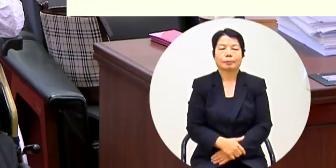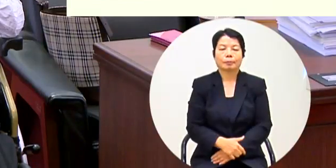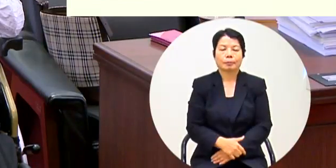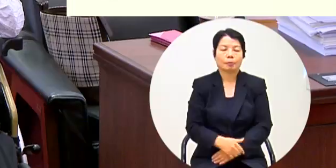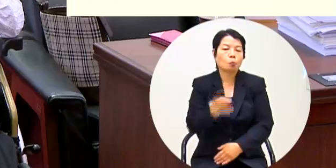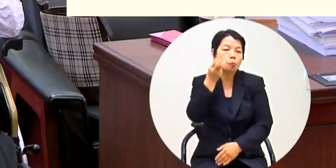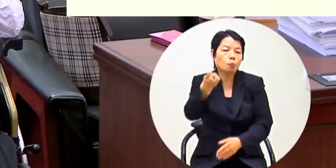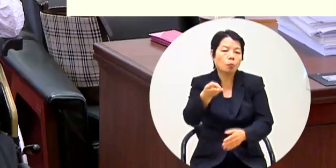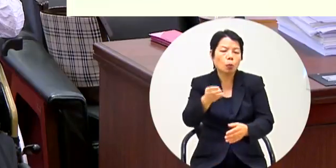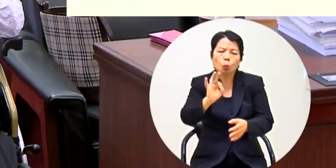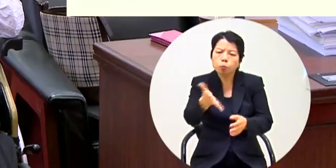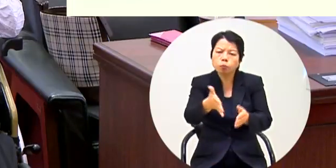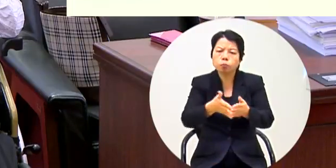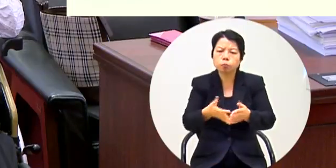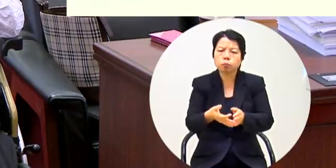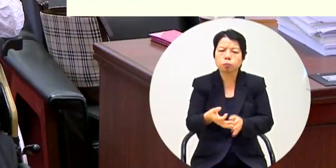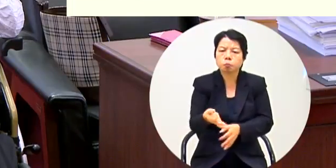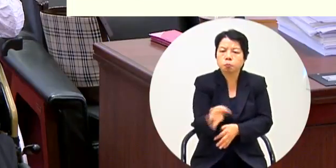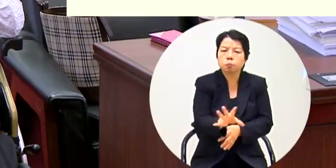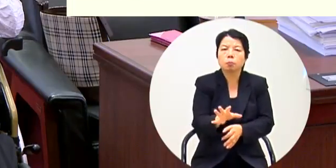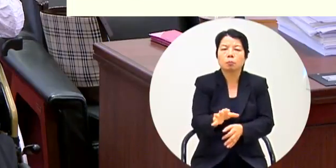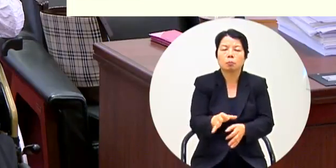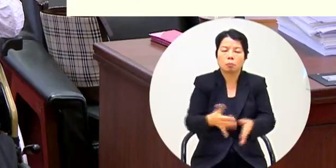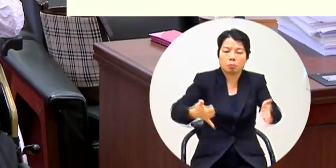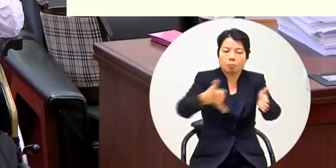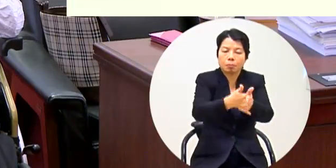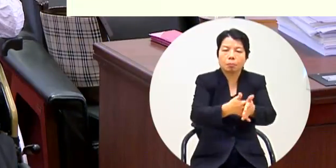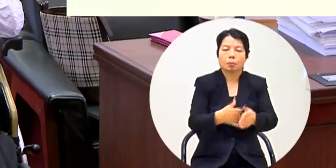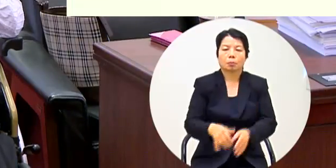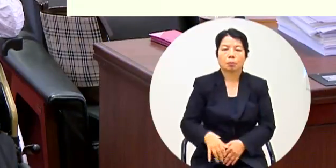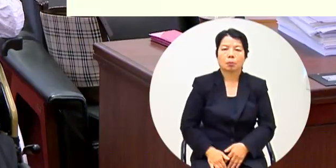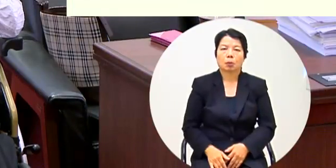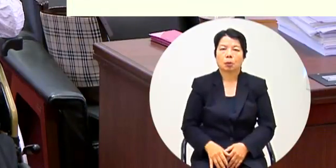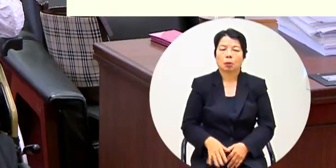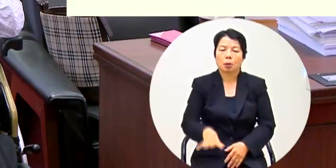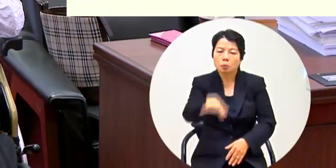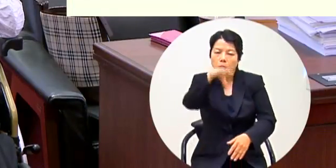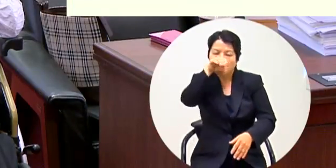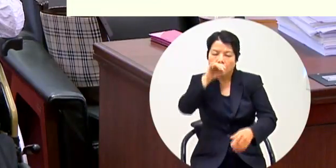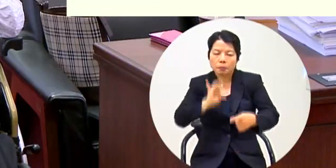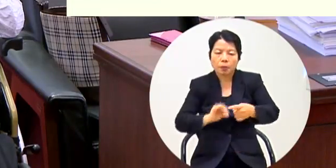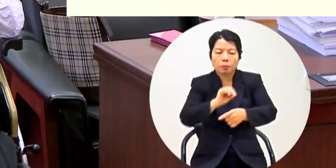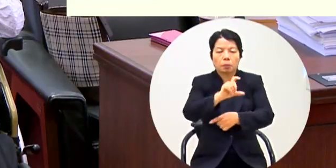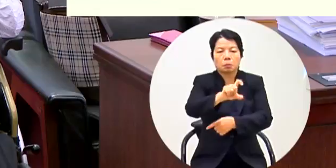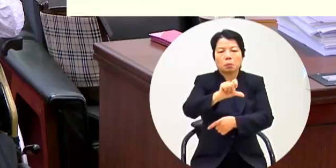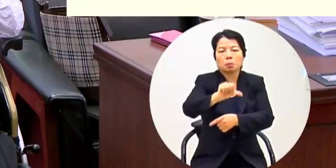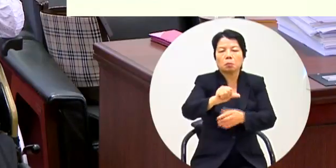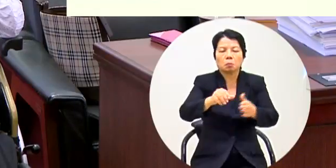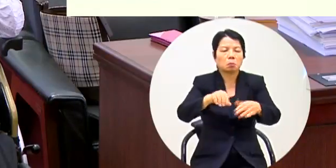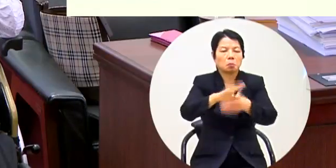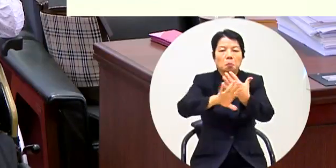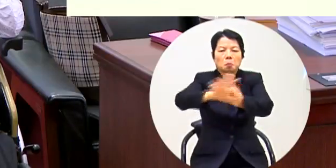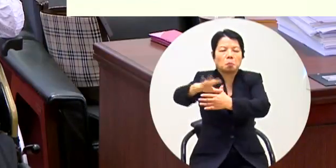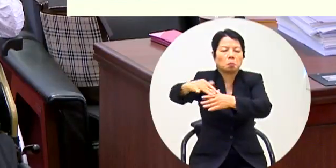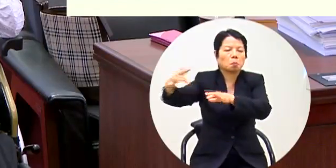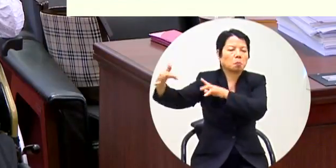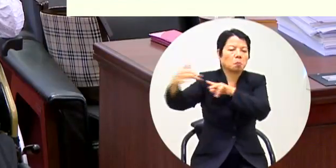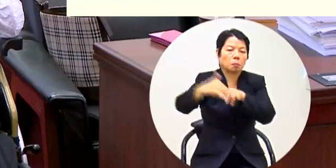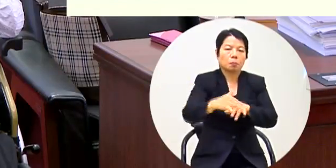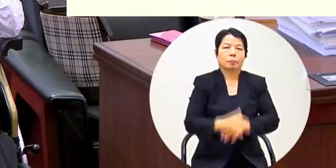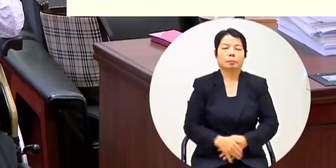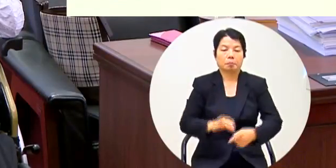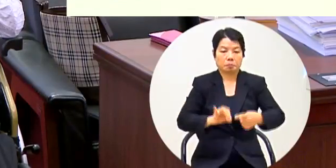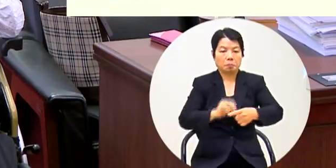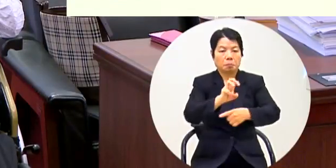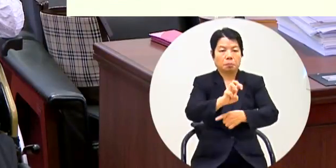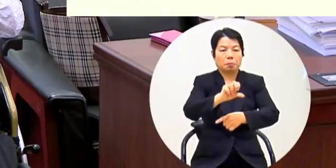大众运输，因为我们的空污 65% 来自境外，那 35% 是我们本地的污染源，那